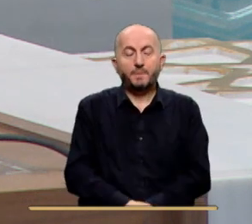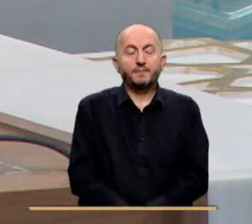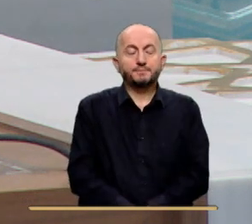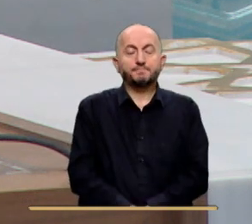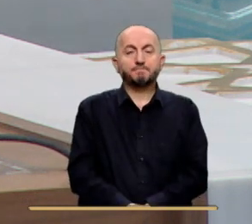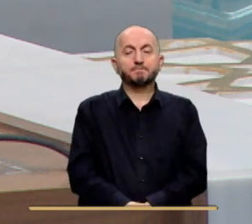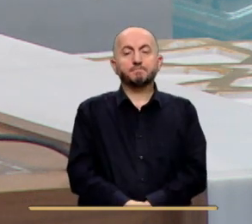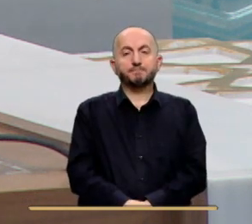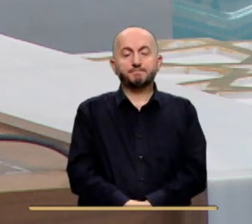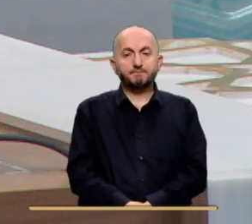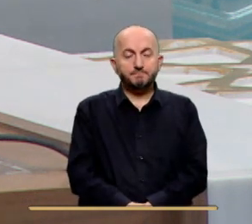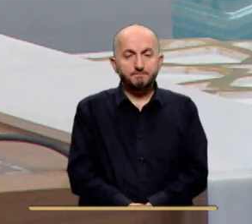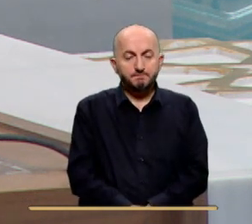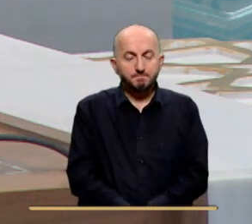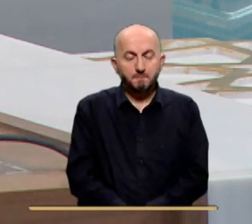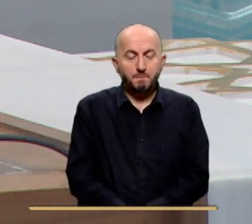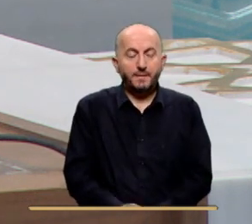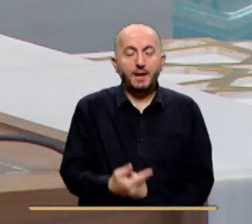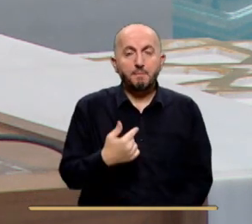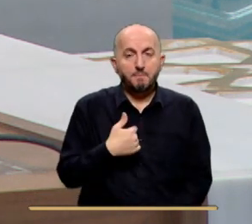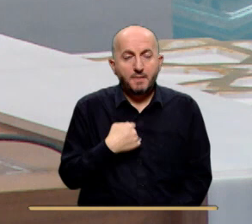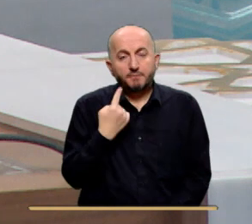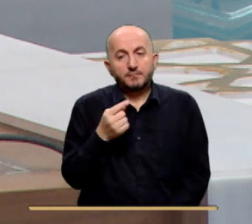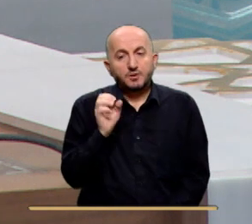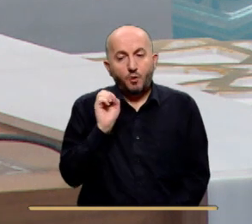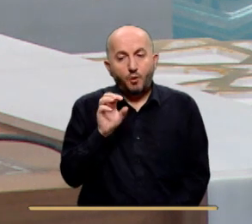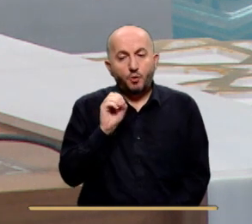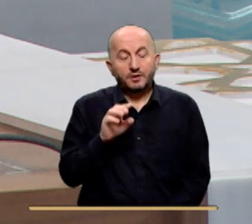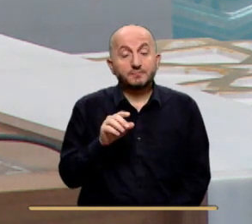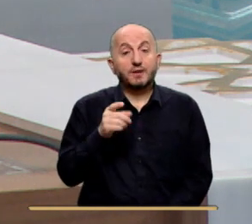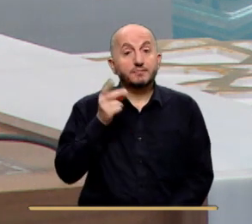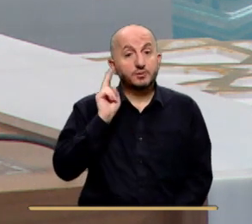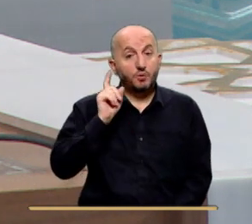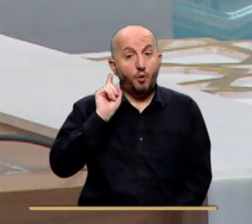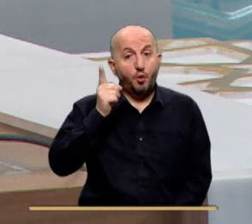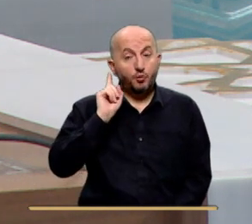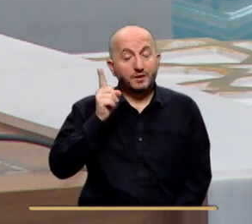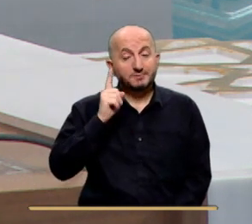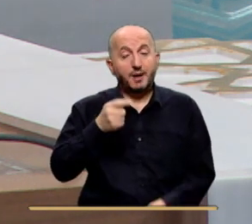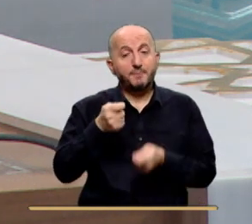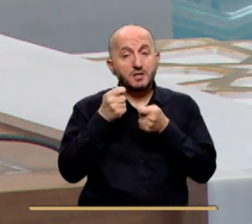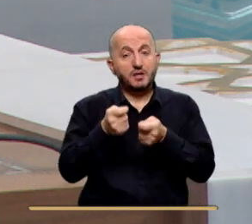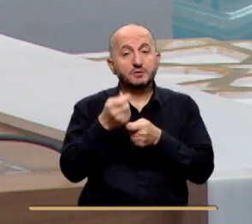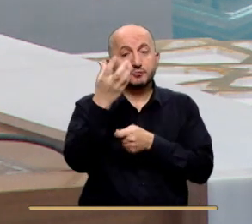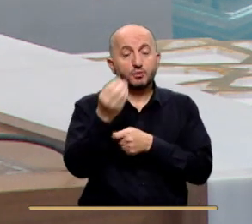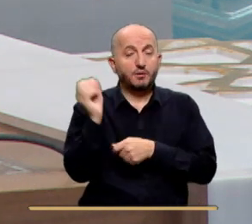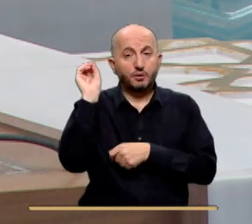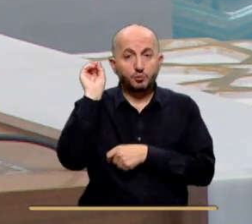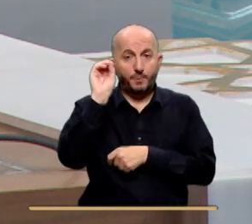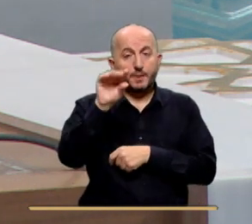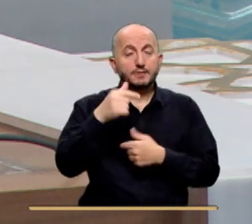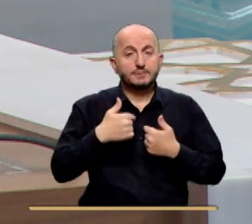bu'istu muallimen, ben bir öğretmen, bir muallim, bir eğitimci olarak